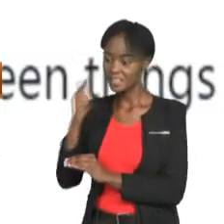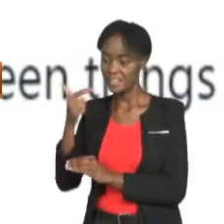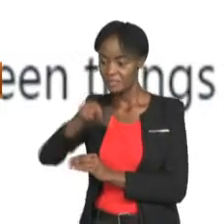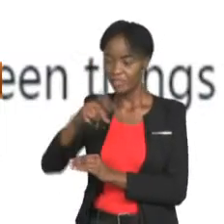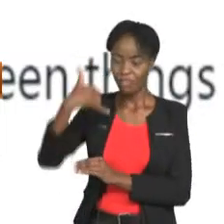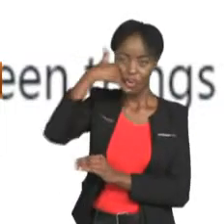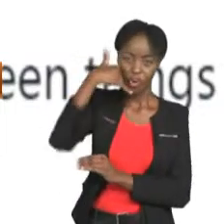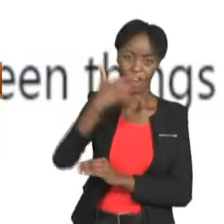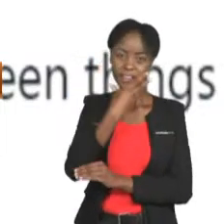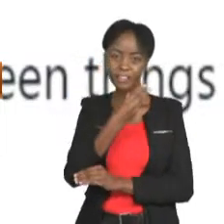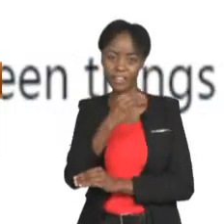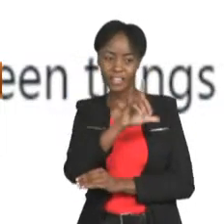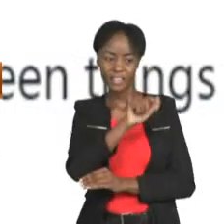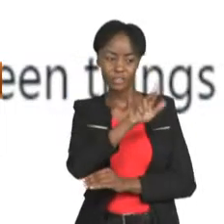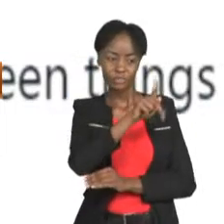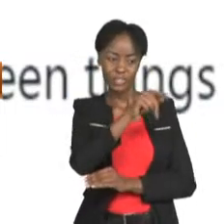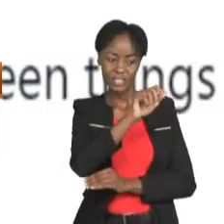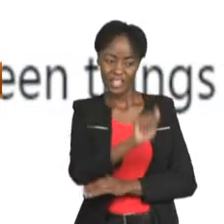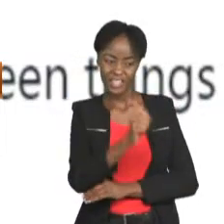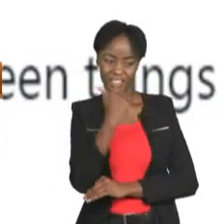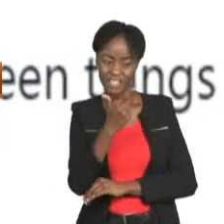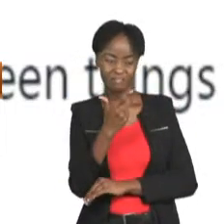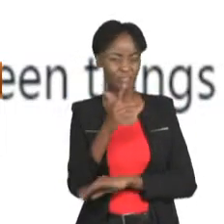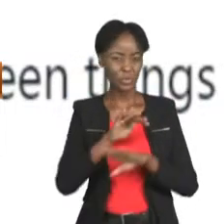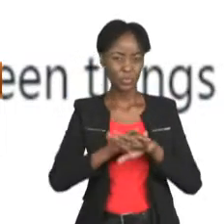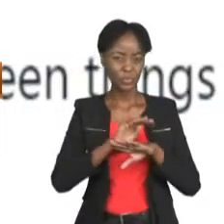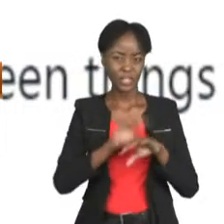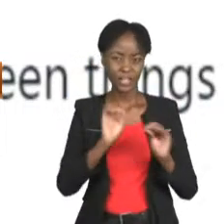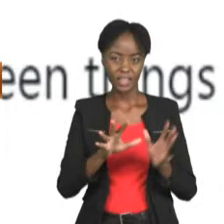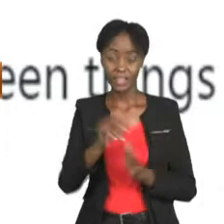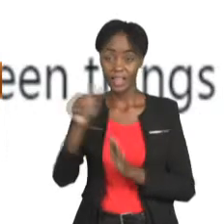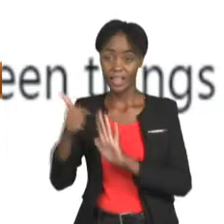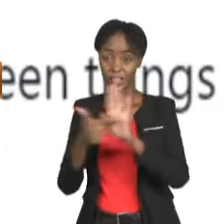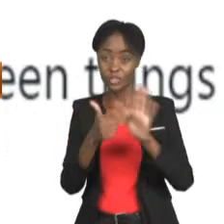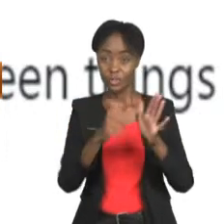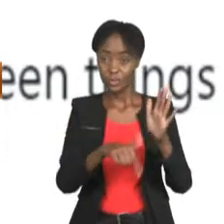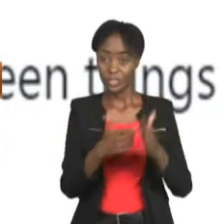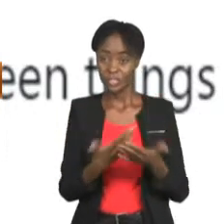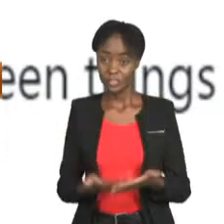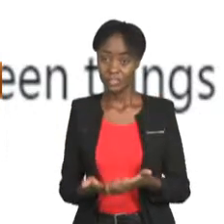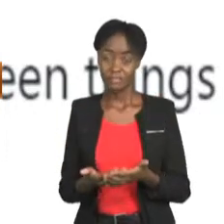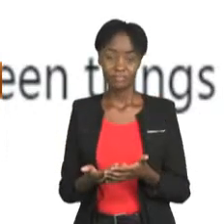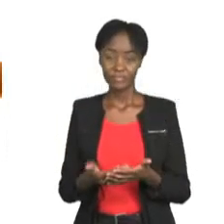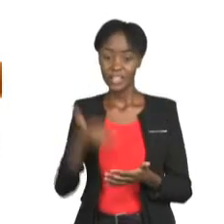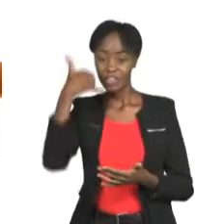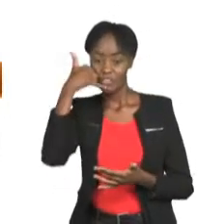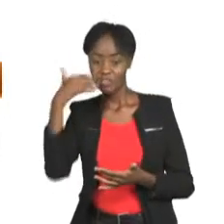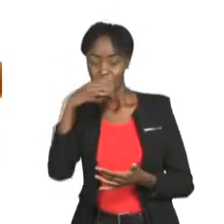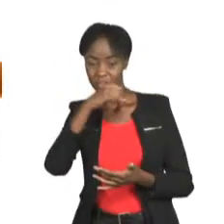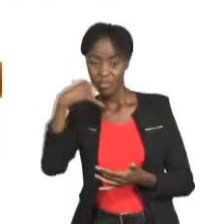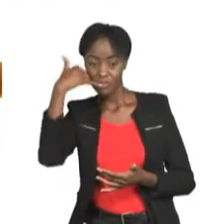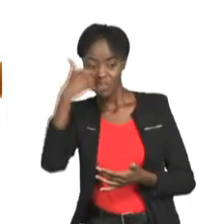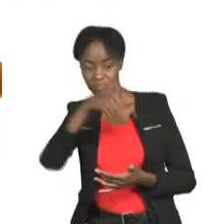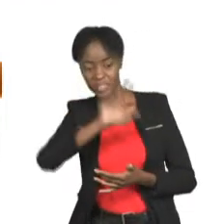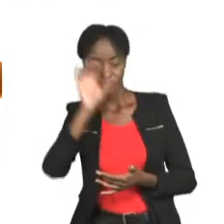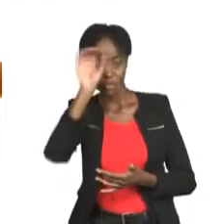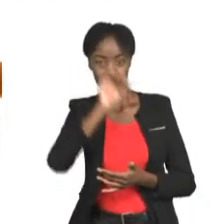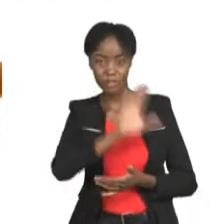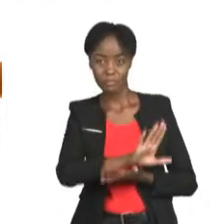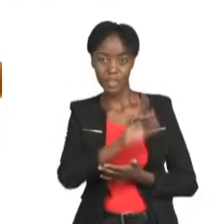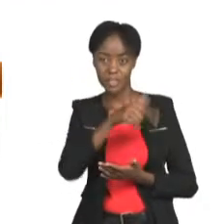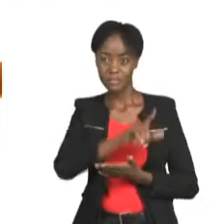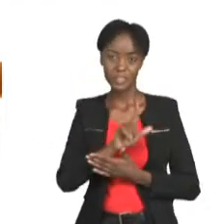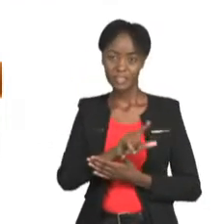simu haikuwa lazima. Maoni ya Mkenya mwingine yalionyesha kwamba Lupita kutopokea simu ni hiari yake na kwamba Lupita hajivunii